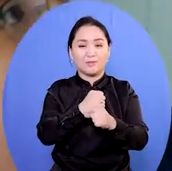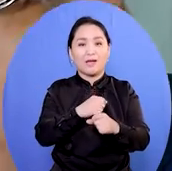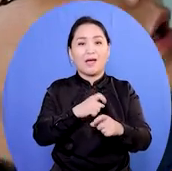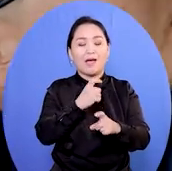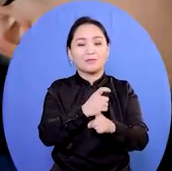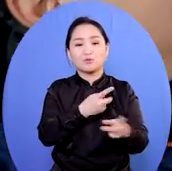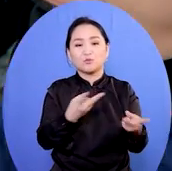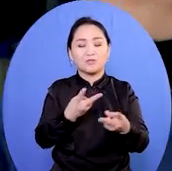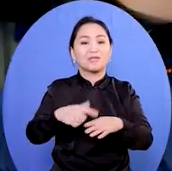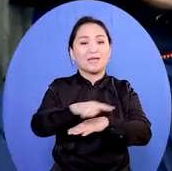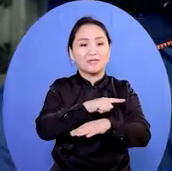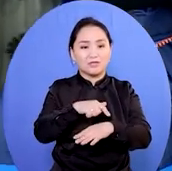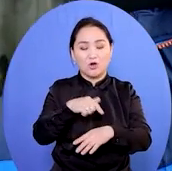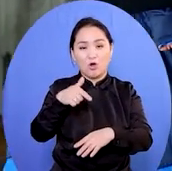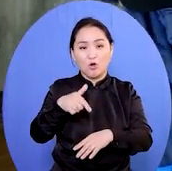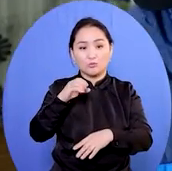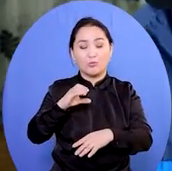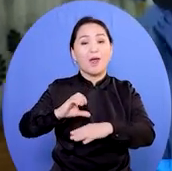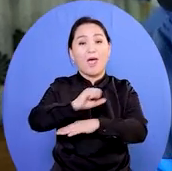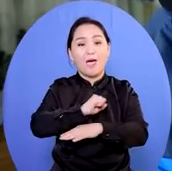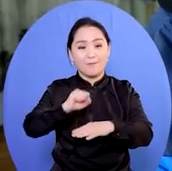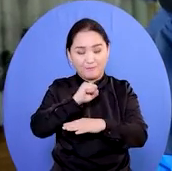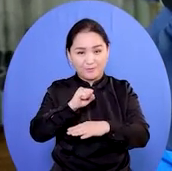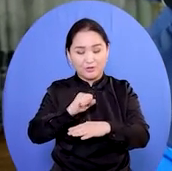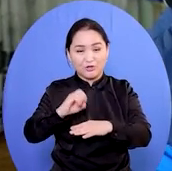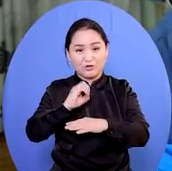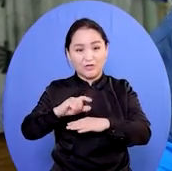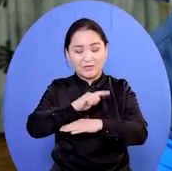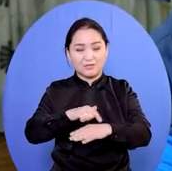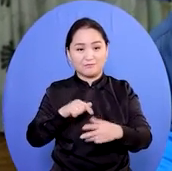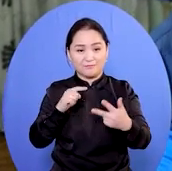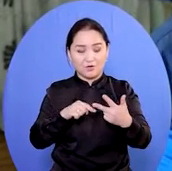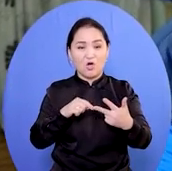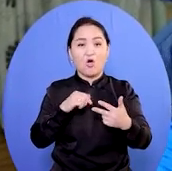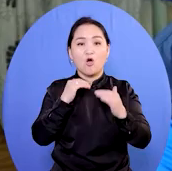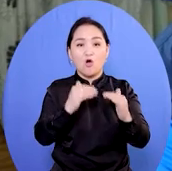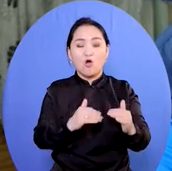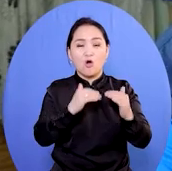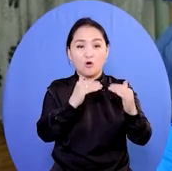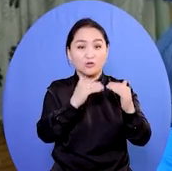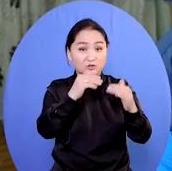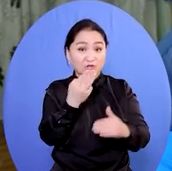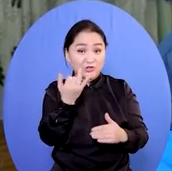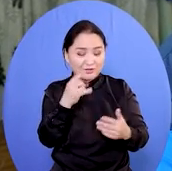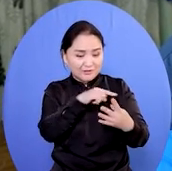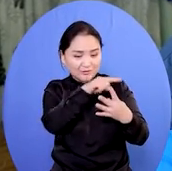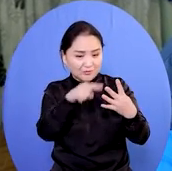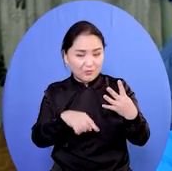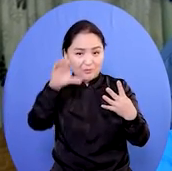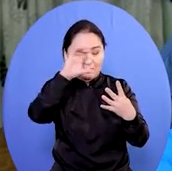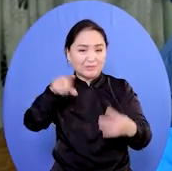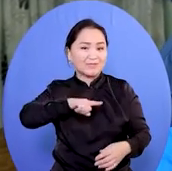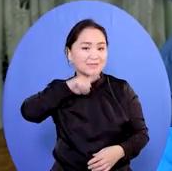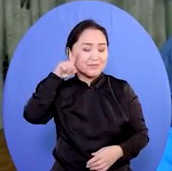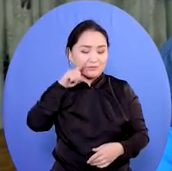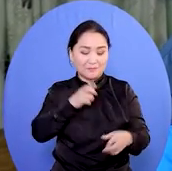үйлчлэгээний ерөнхий газар Говьсүмбүр аймгийн Хөдөлмөр халамжийн үйлчилгээний газар, хөгжлийн шийдэл төрийн бус байгууллага. За энэ дөрвөн байгууллага бол хамтраад залуучуудын хөдөлмөр эрхлэл